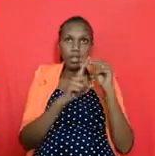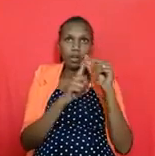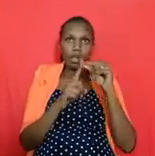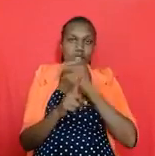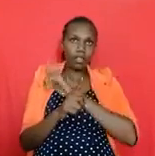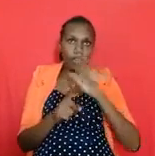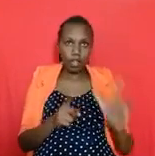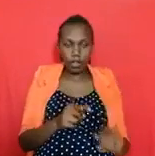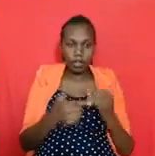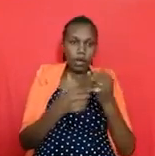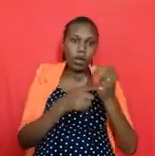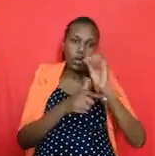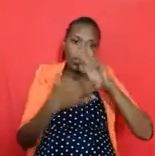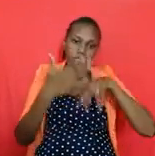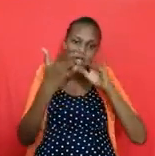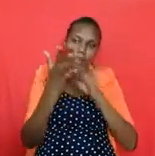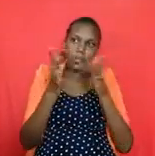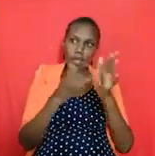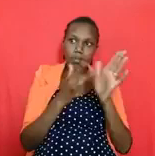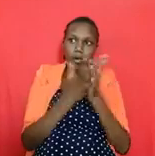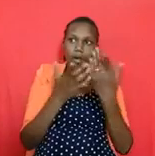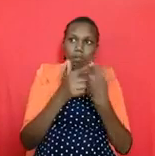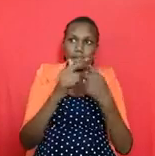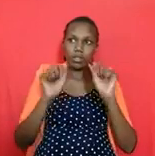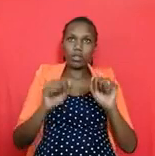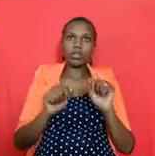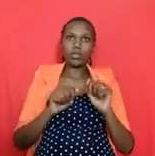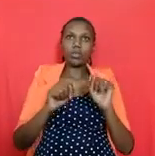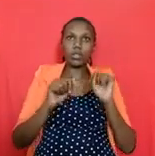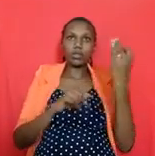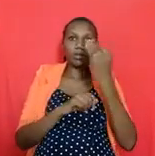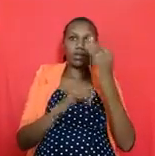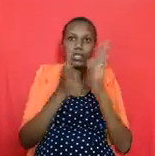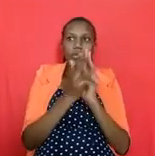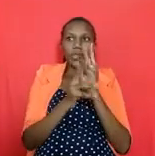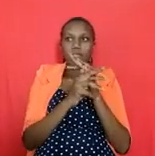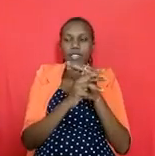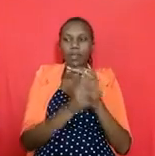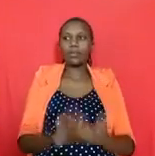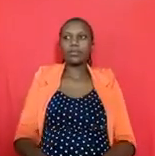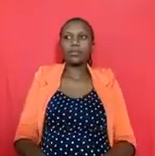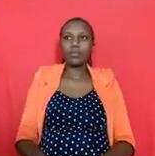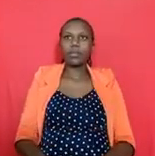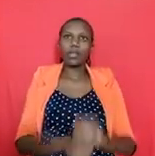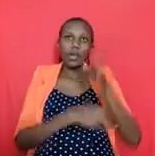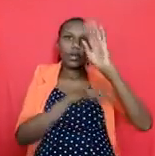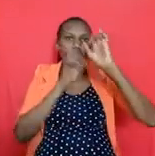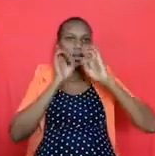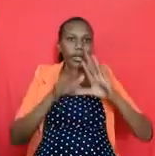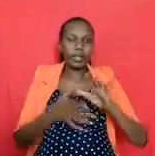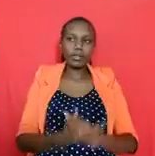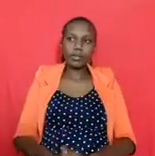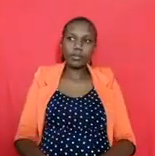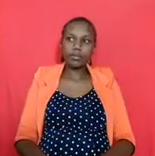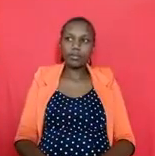ati ngaguthomera bible no githe ndoiguona ni no hunjie na madhabu gai amurathime